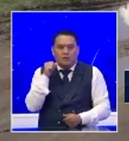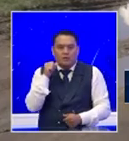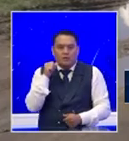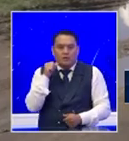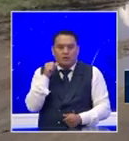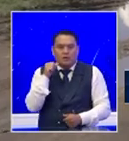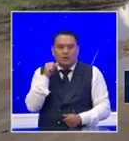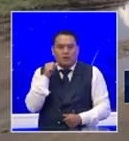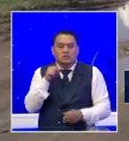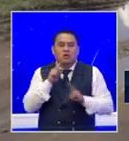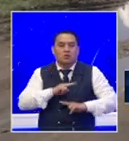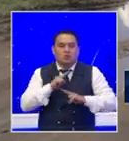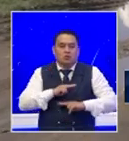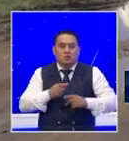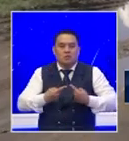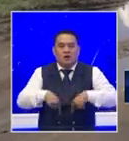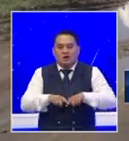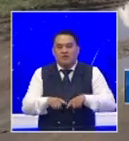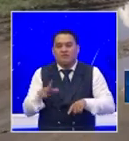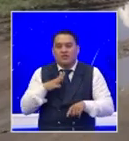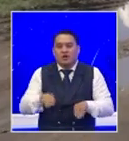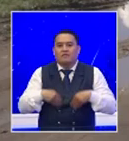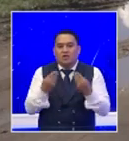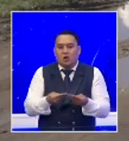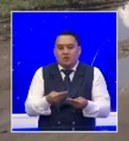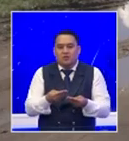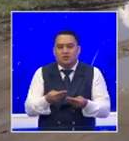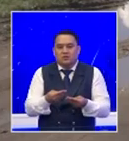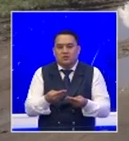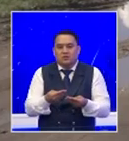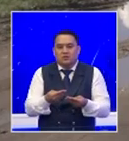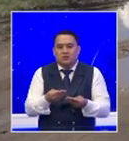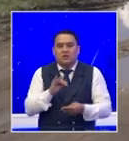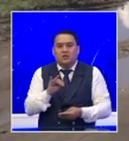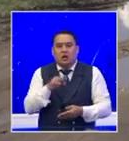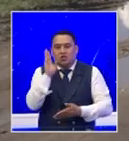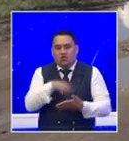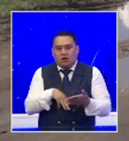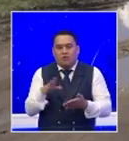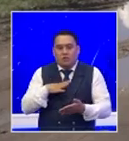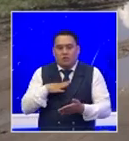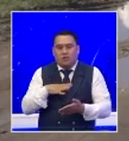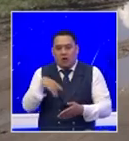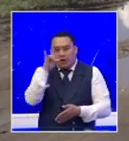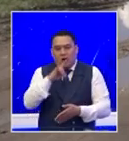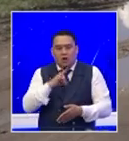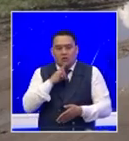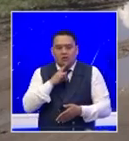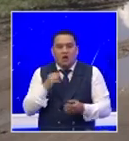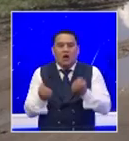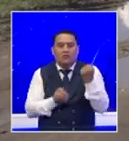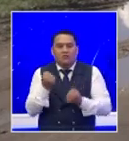стороны сотрудников департамента полиции было выдано предписание и оштрафован Казавтожол